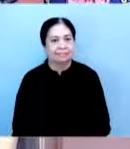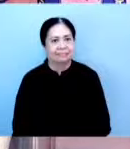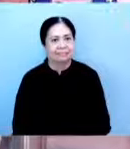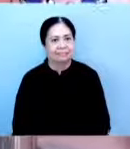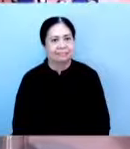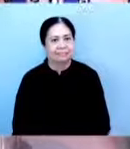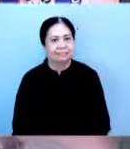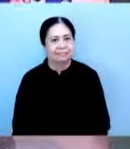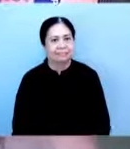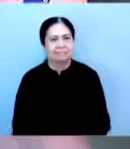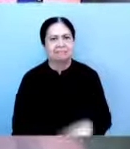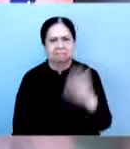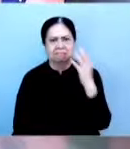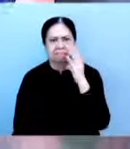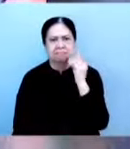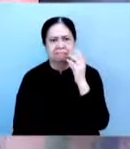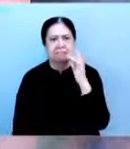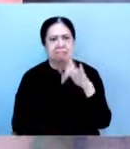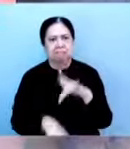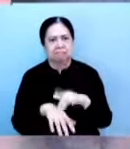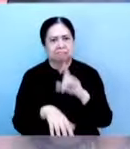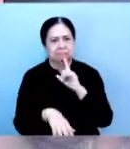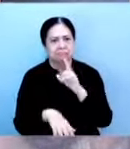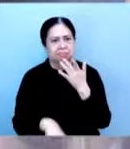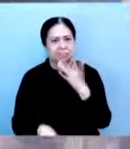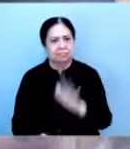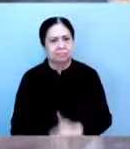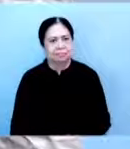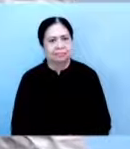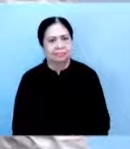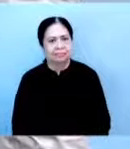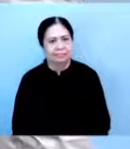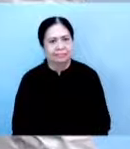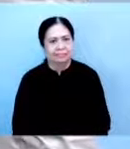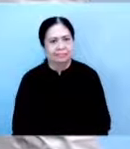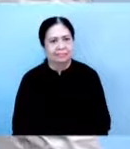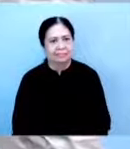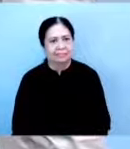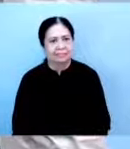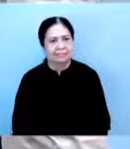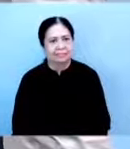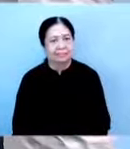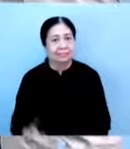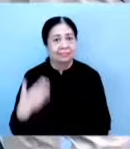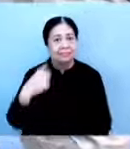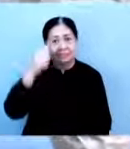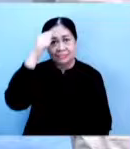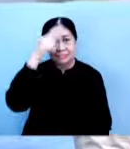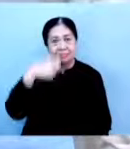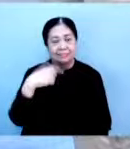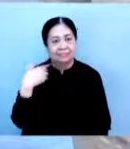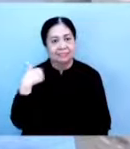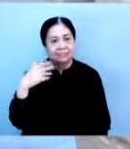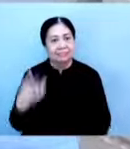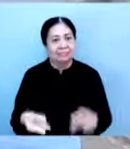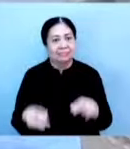nattry na namin ang sarap Grabe napaka classic Alam niyo nung bata ako ang mas